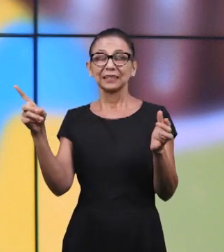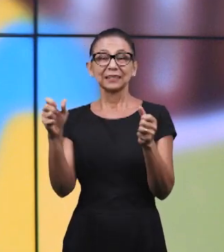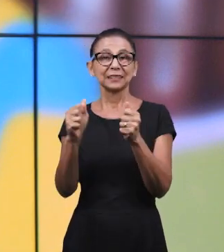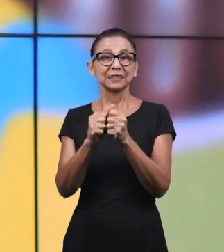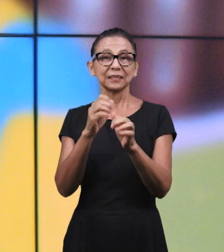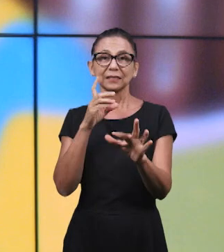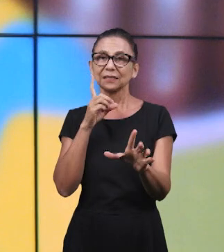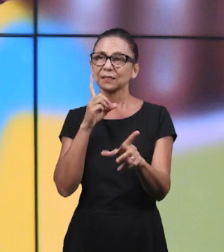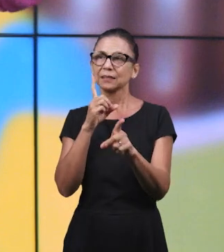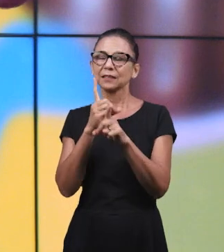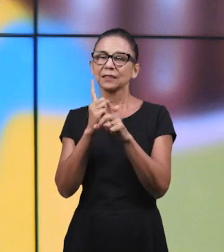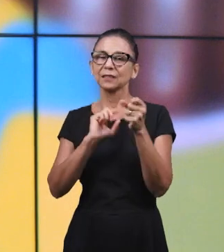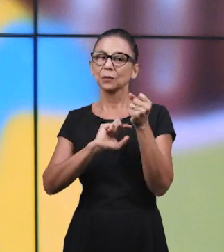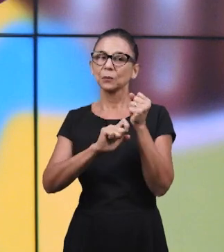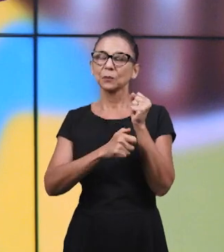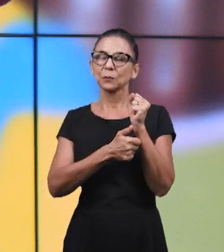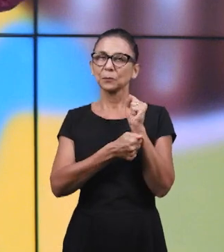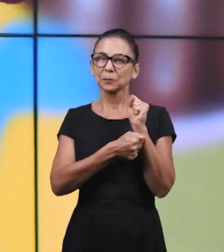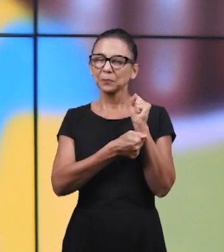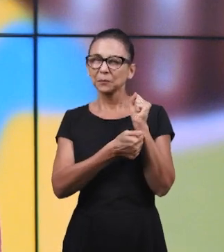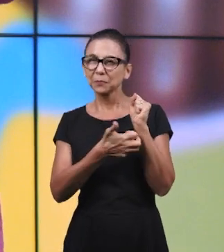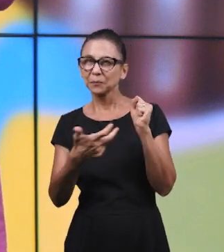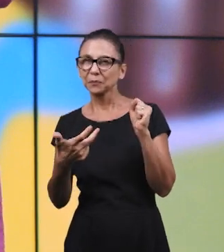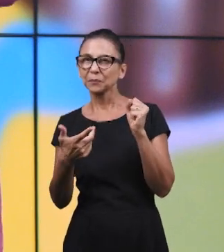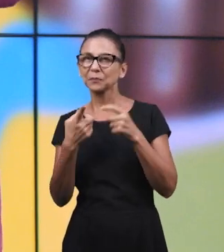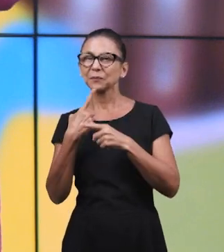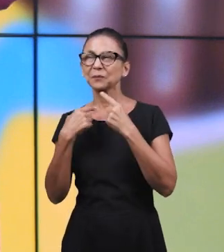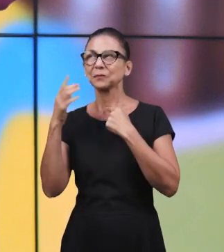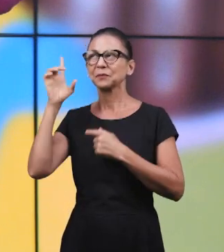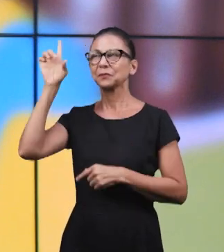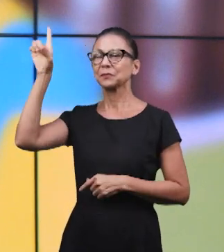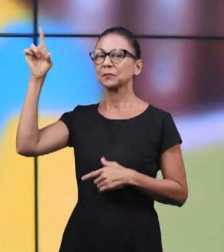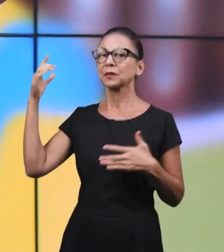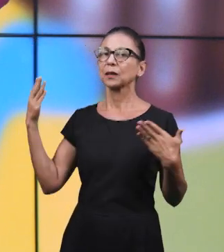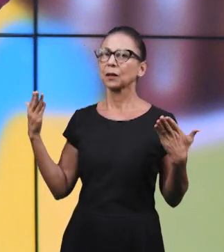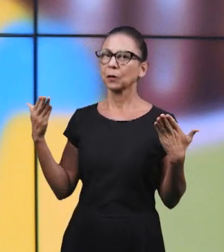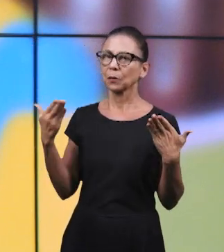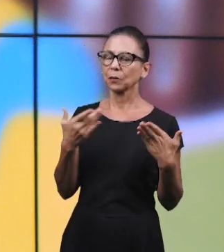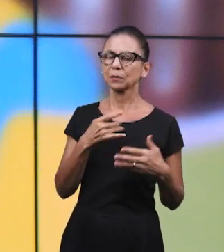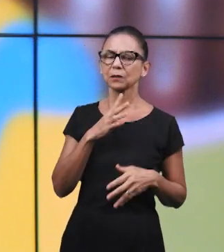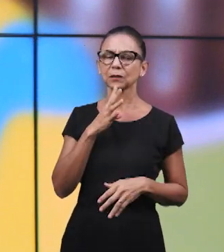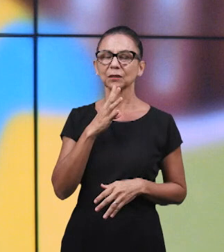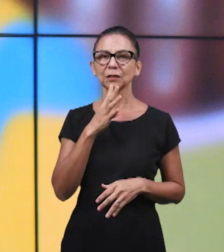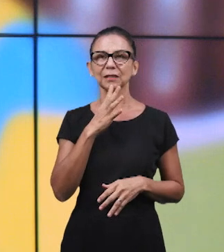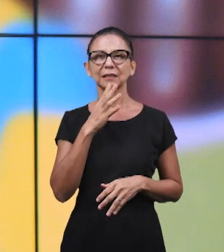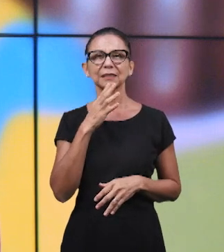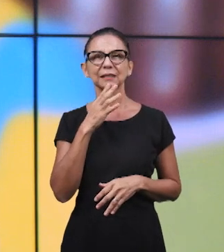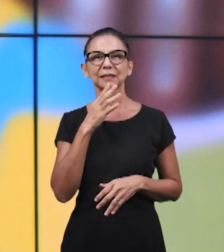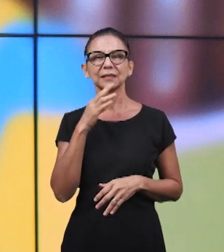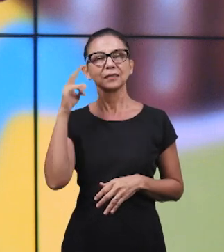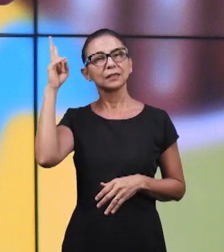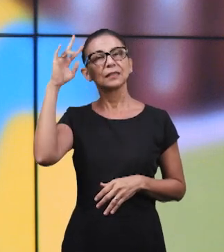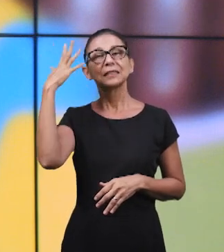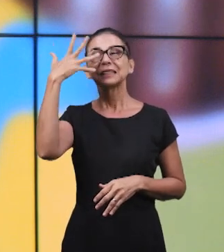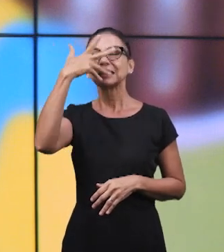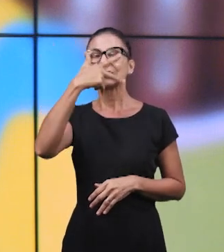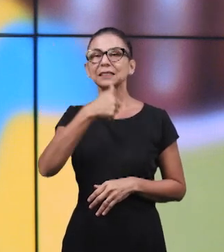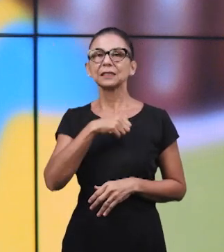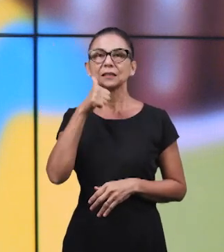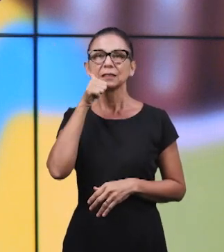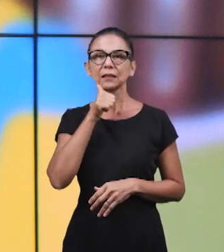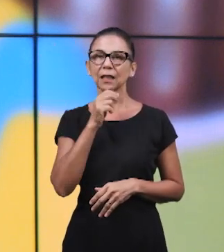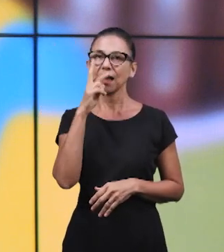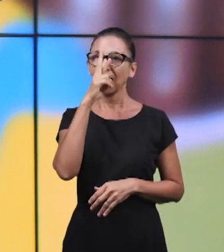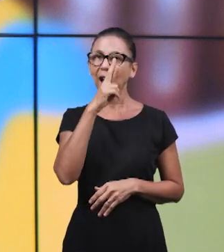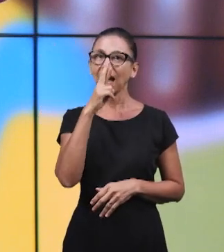joie pouvoir euh, étudier la parole et ensemble découvrir les mystères de la volonté de Dieu.